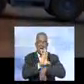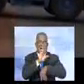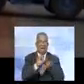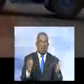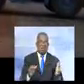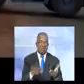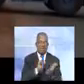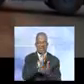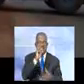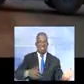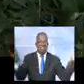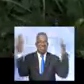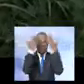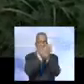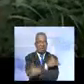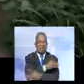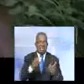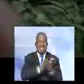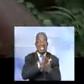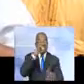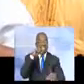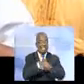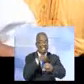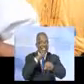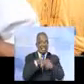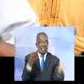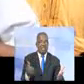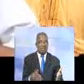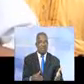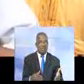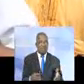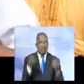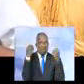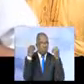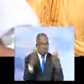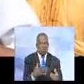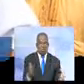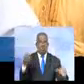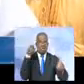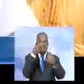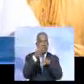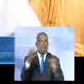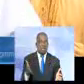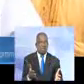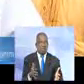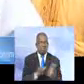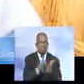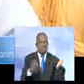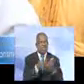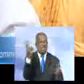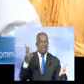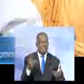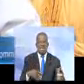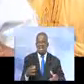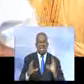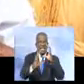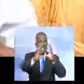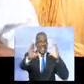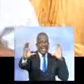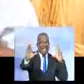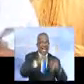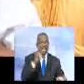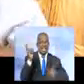600 décès, dont plus de 40% sont des piétons. Ces véhicules qui font des accidents avec des pneus usés, mais lorsque vous allez les